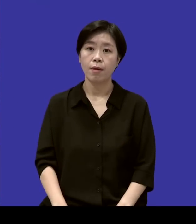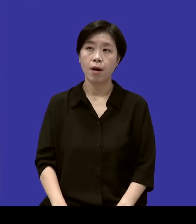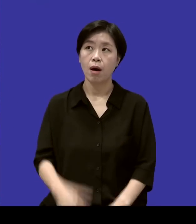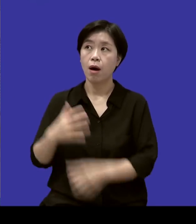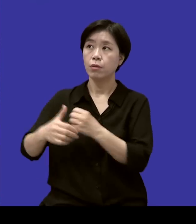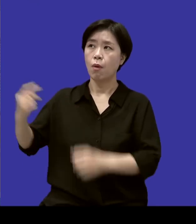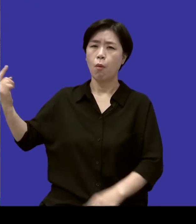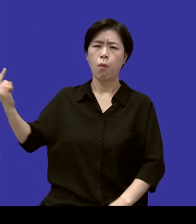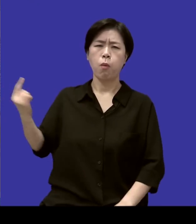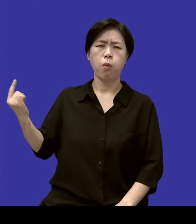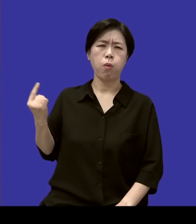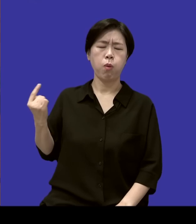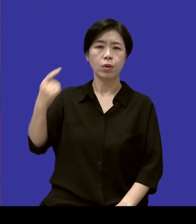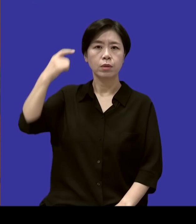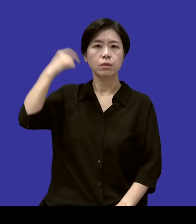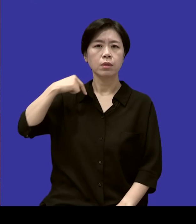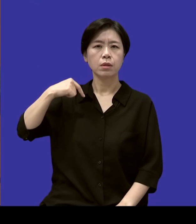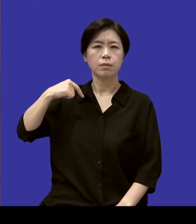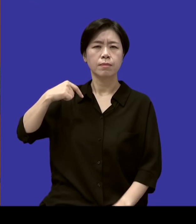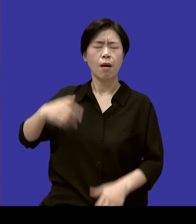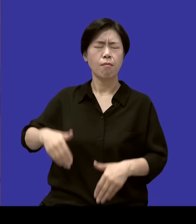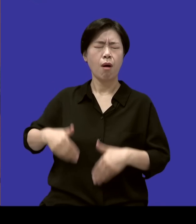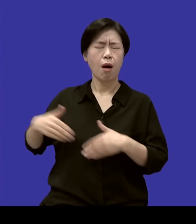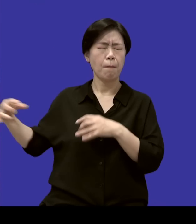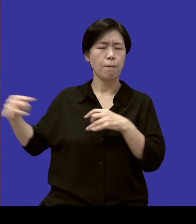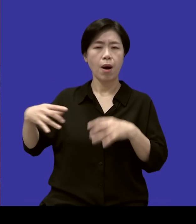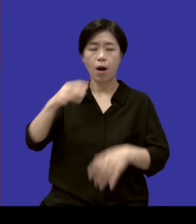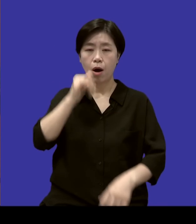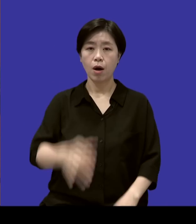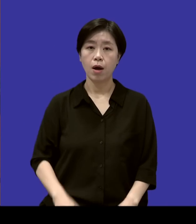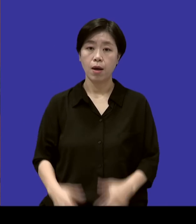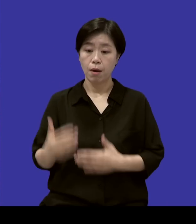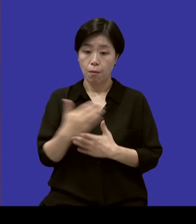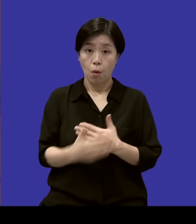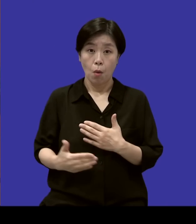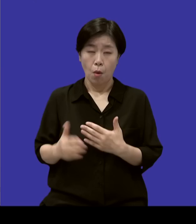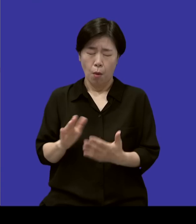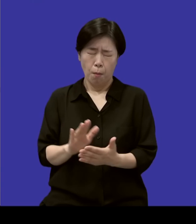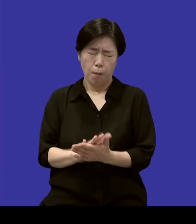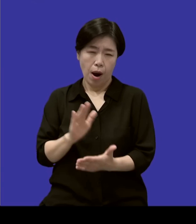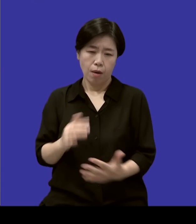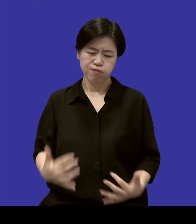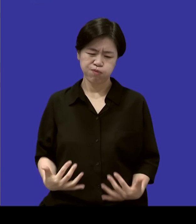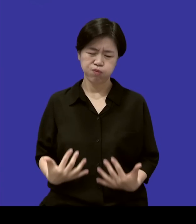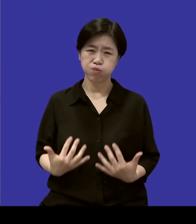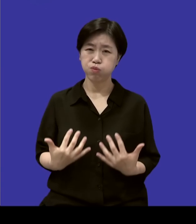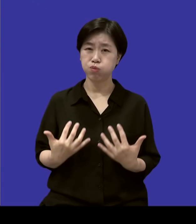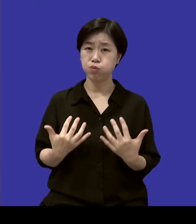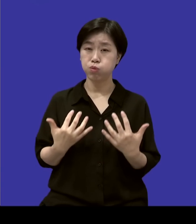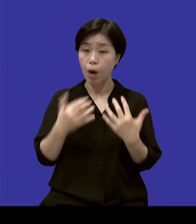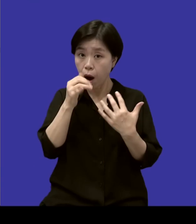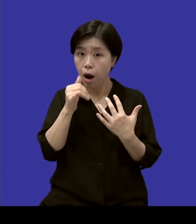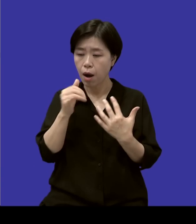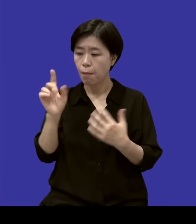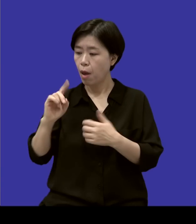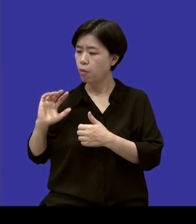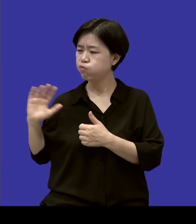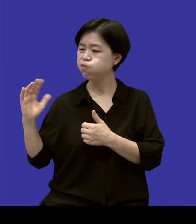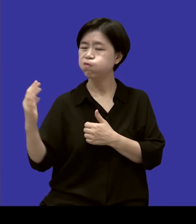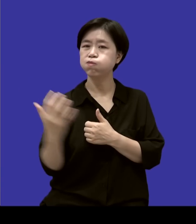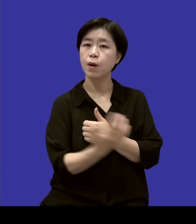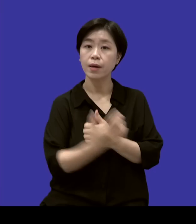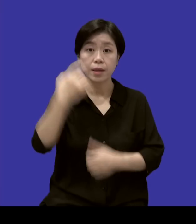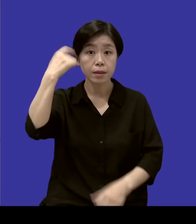하나님의 임재가 느껴지기 시작하는 거예요. 갑자기 내 몸이 불처럼 달아오르면서 뭔가 나를 휙 휘어잡는,